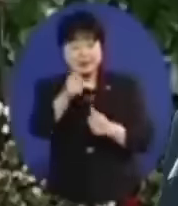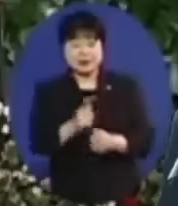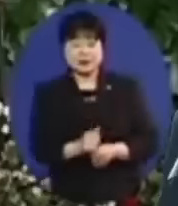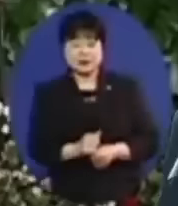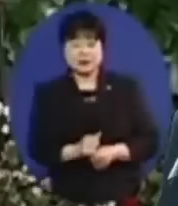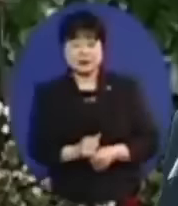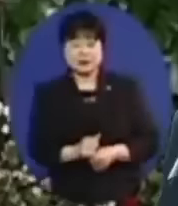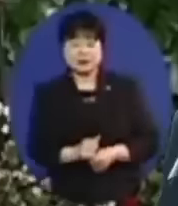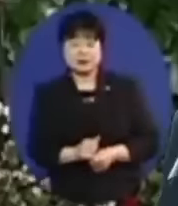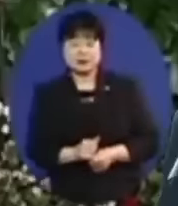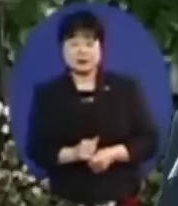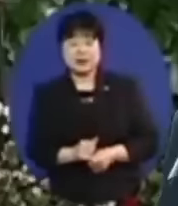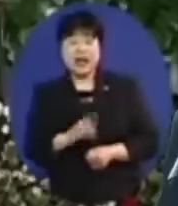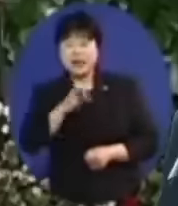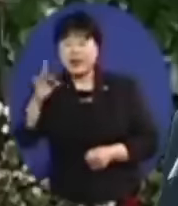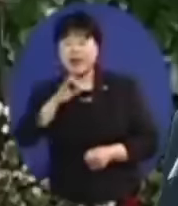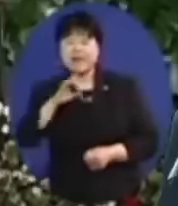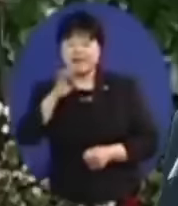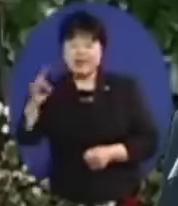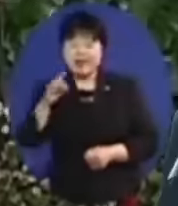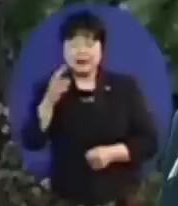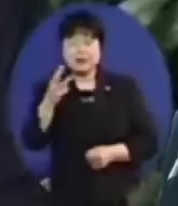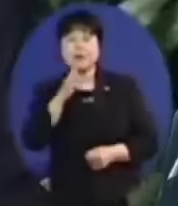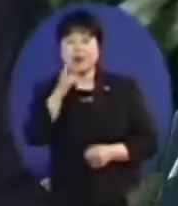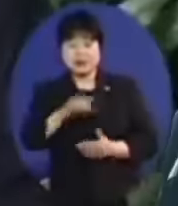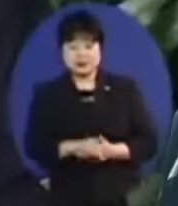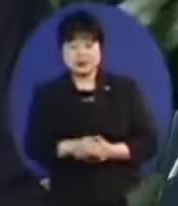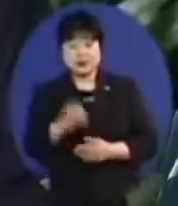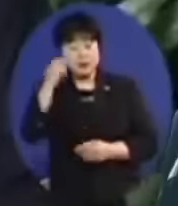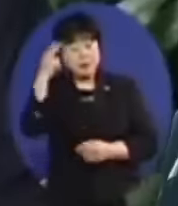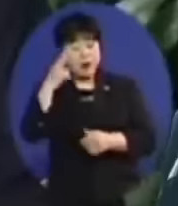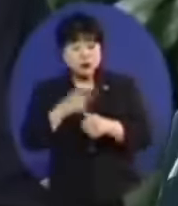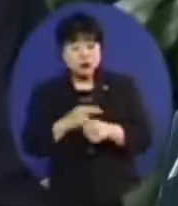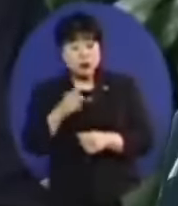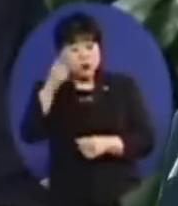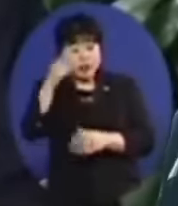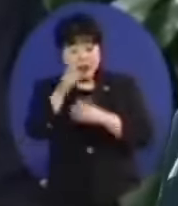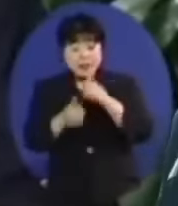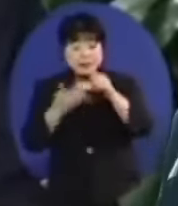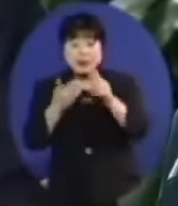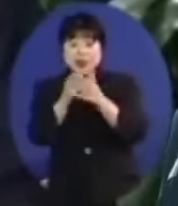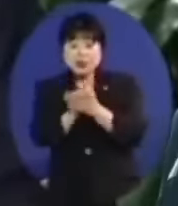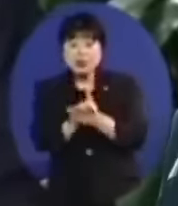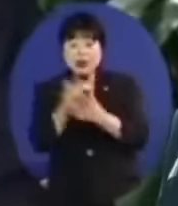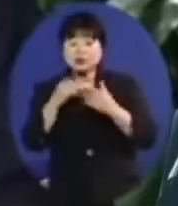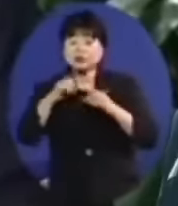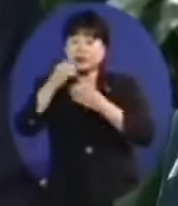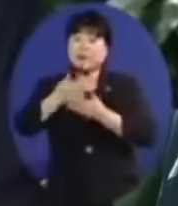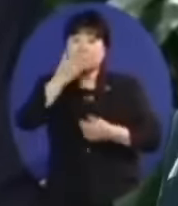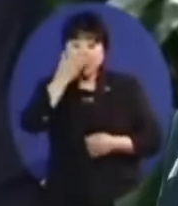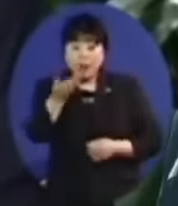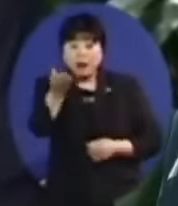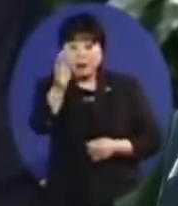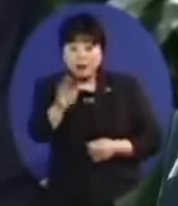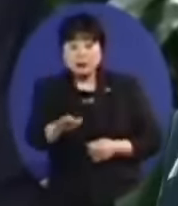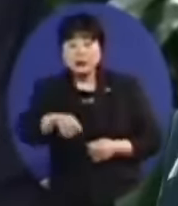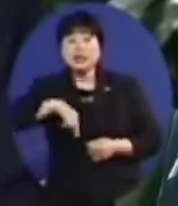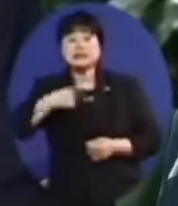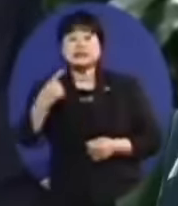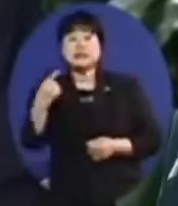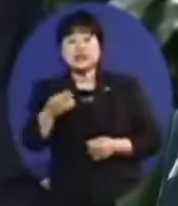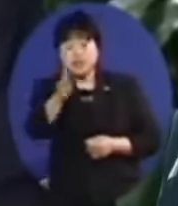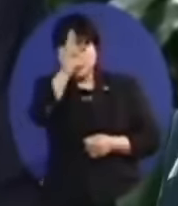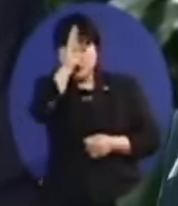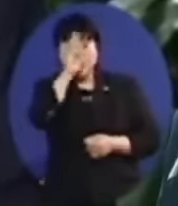거절당했습니다. 바울은 그 위대한 종이 하나님께 기도하면 언제나 응답 받는 사람이 자기